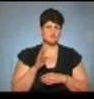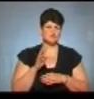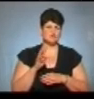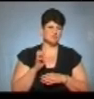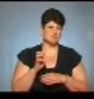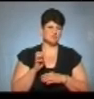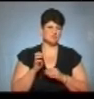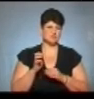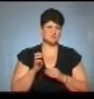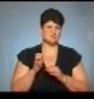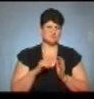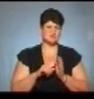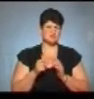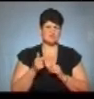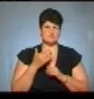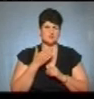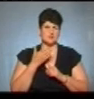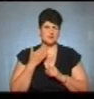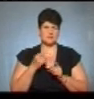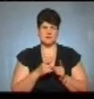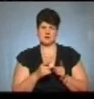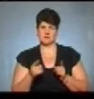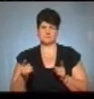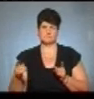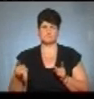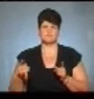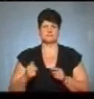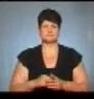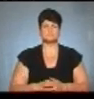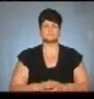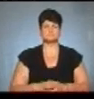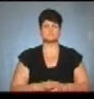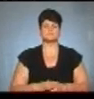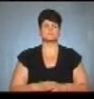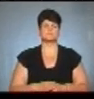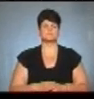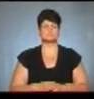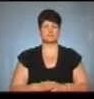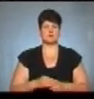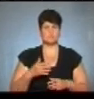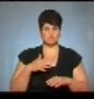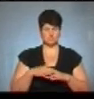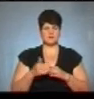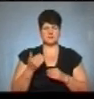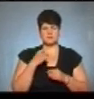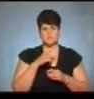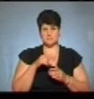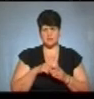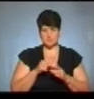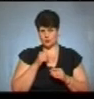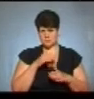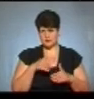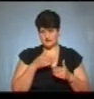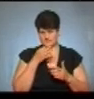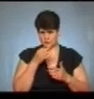440 гривень немає. До кого мені звертатися? Тож ми зрозуміли ваше запитання, спробуємо дати